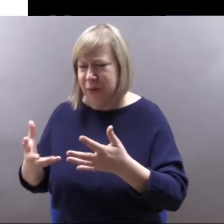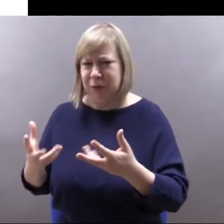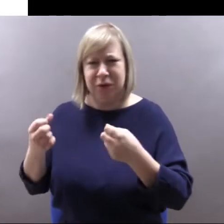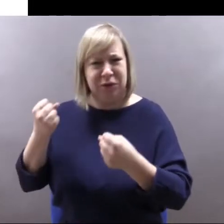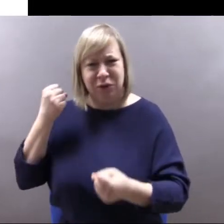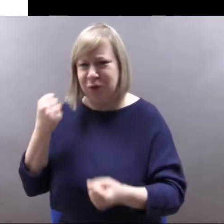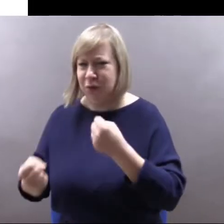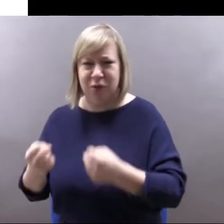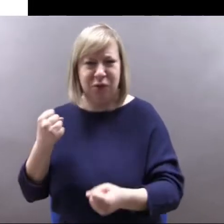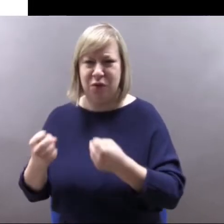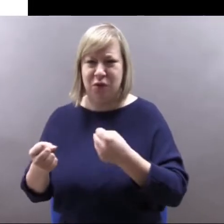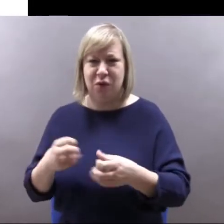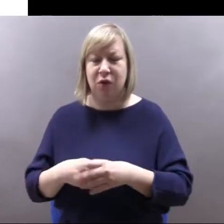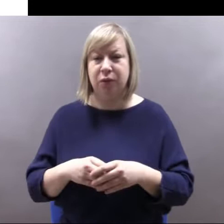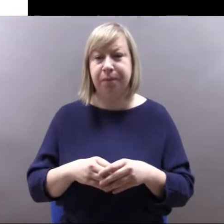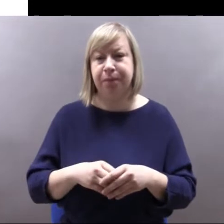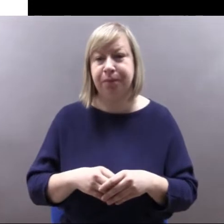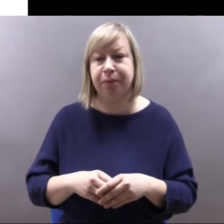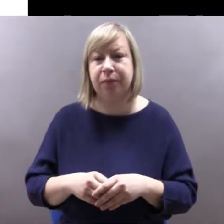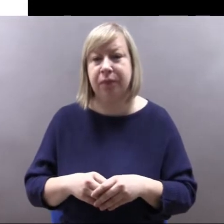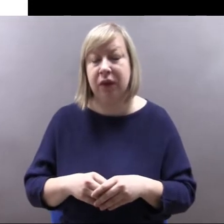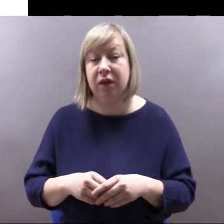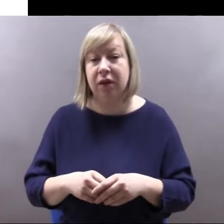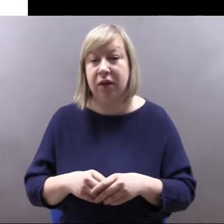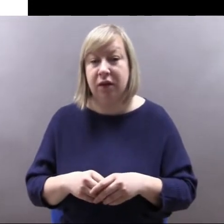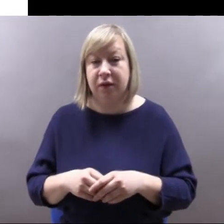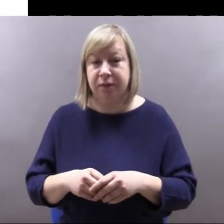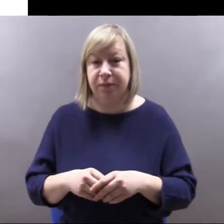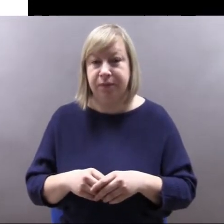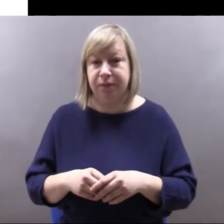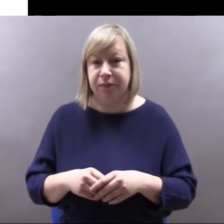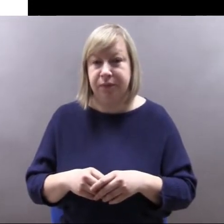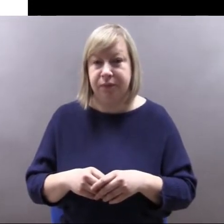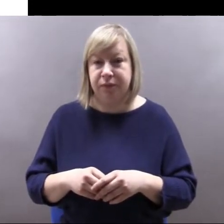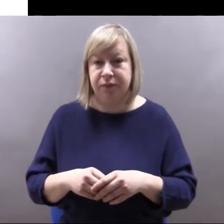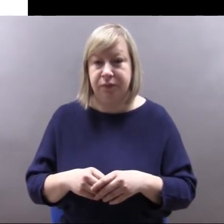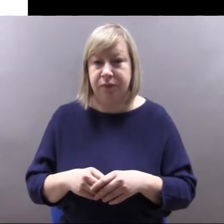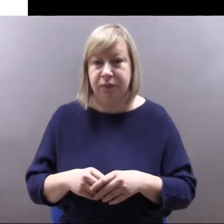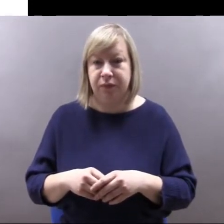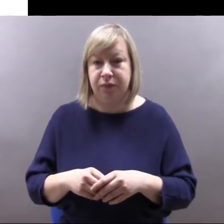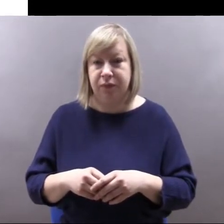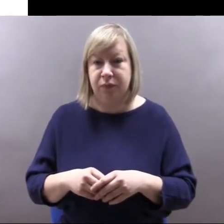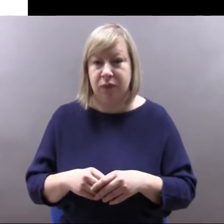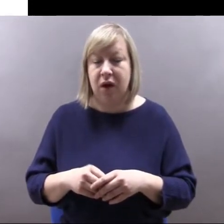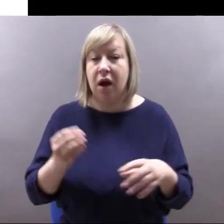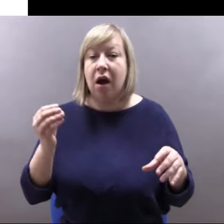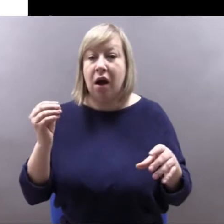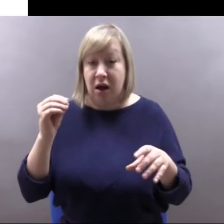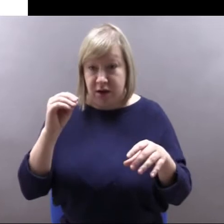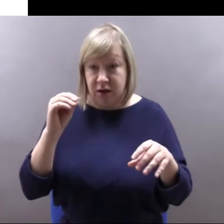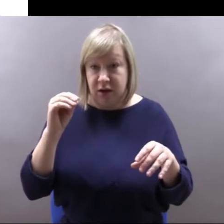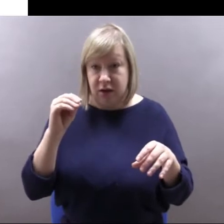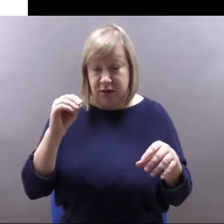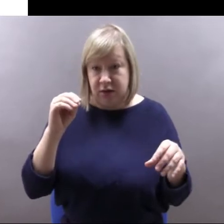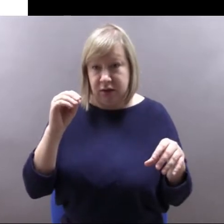zainicjowana, a było to w 2008 roku, była bardzo ciekawym pomysłem, dlatego że powstał szlak kulturalnych